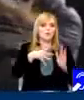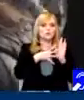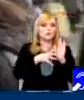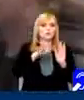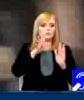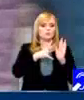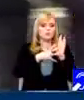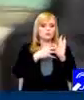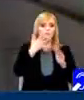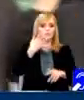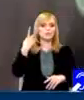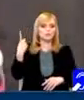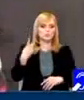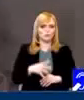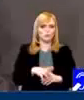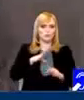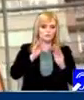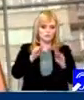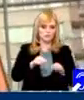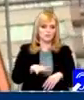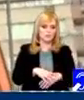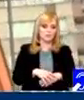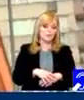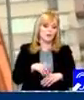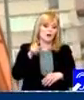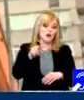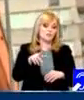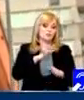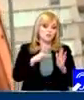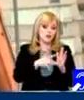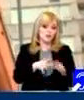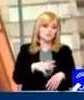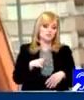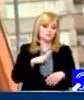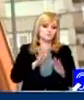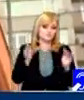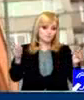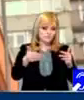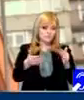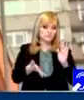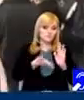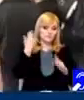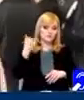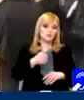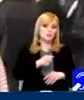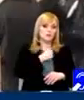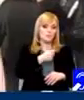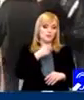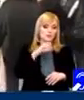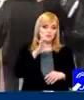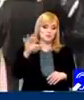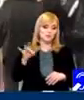1951 în orașul Legnița, din sud-vestul țării. În localitate a fost staționat cartierul general al grupului Nord al armatei